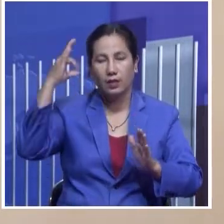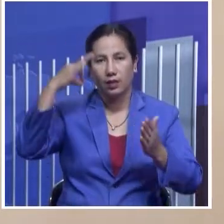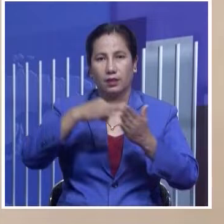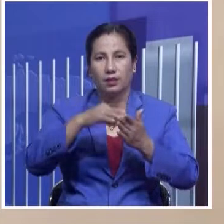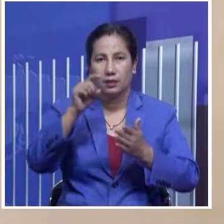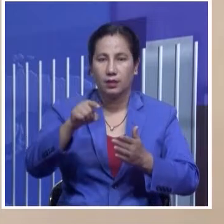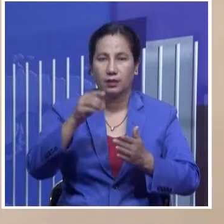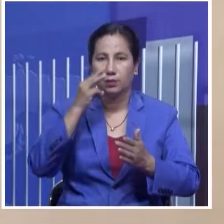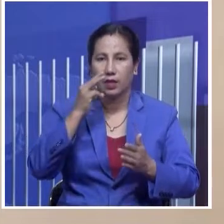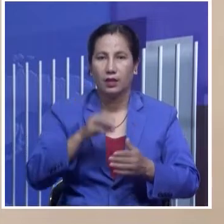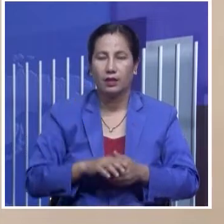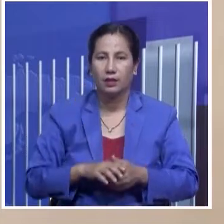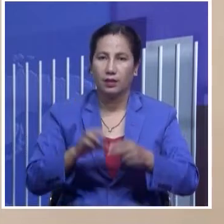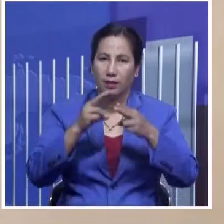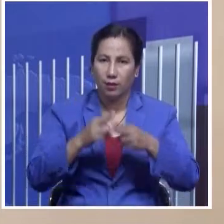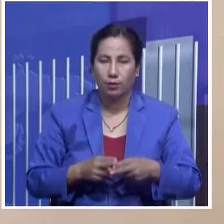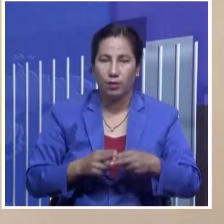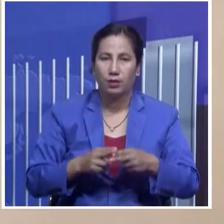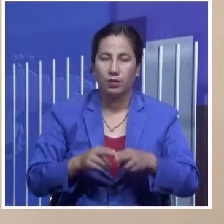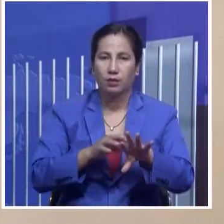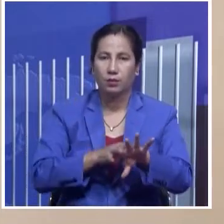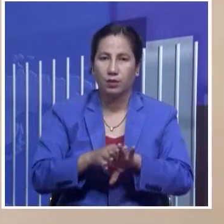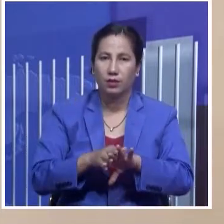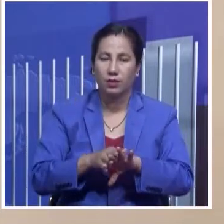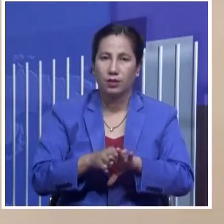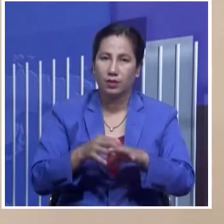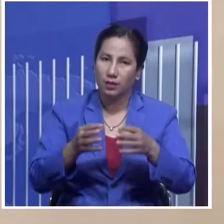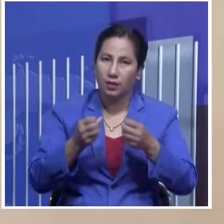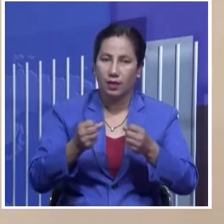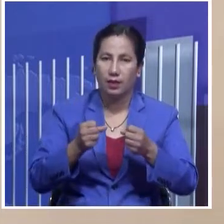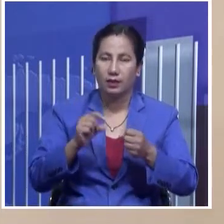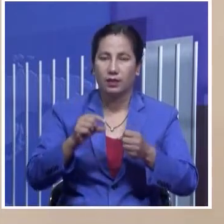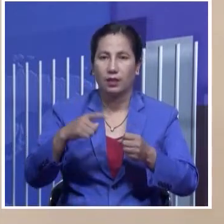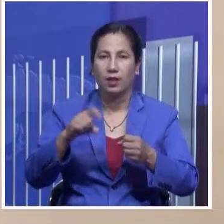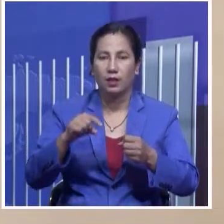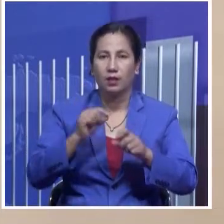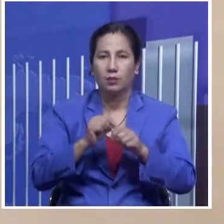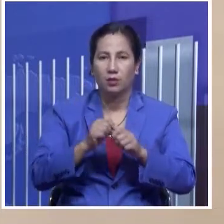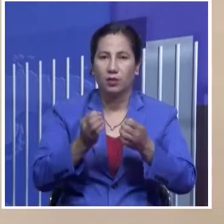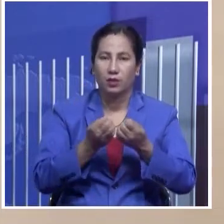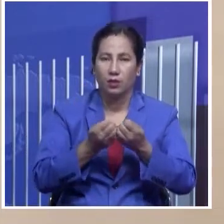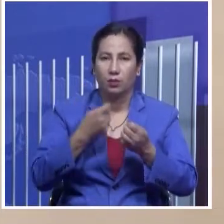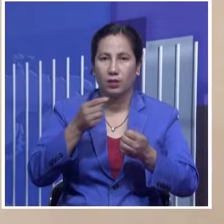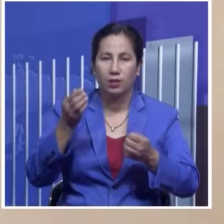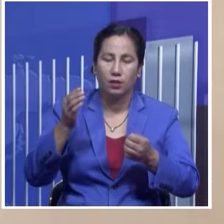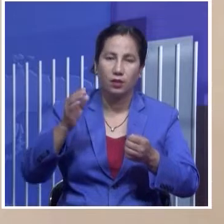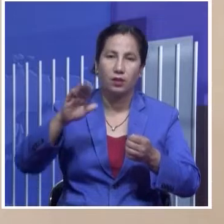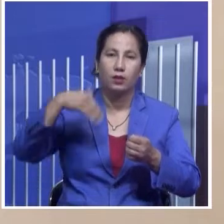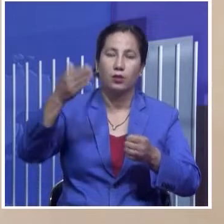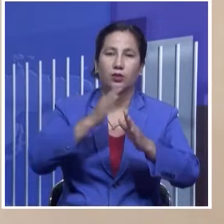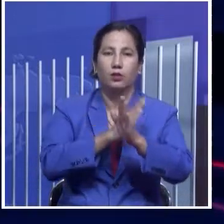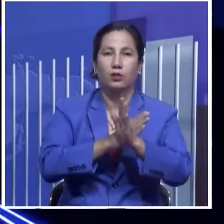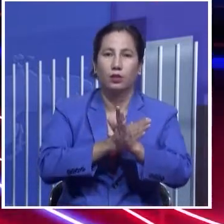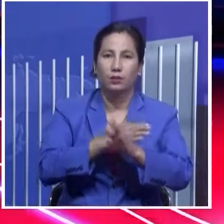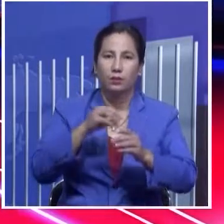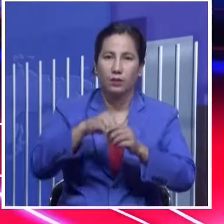त्यसमा बजेट बढी बजेट निकासा गरेर त्यसलाई अहिले नै मर्मत गर्यो भने पछिको जोखिमबाट हट्न